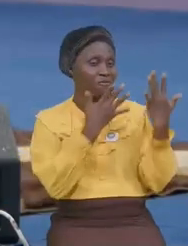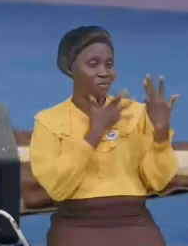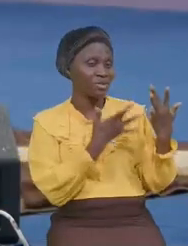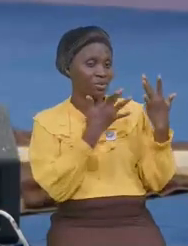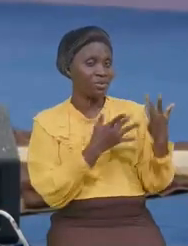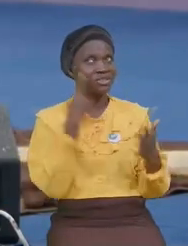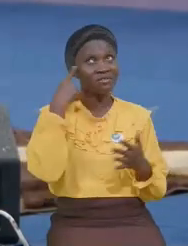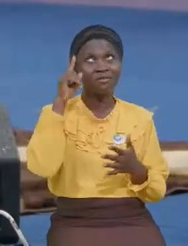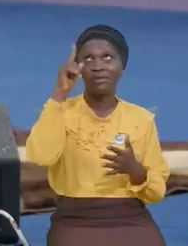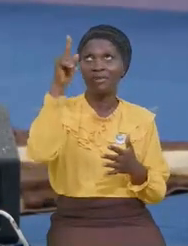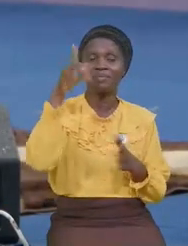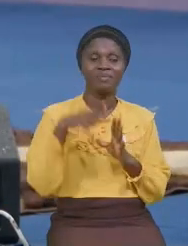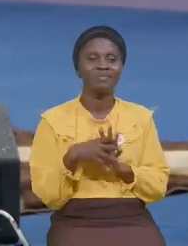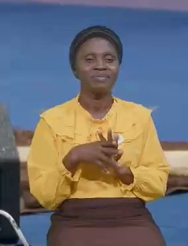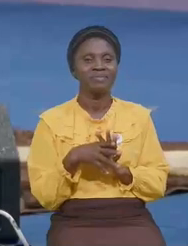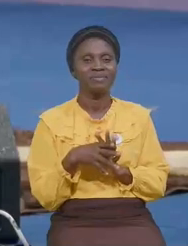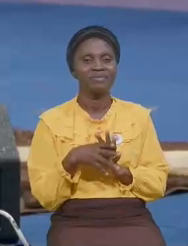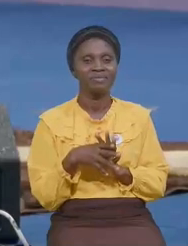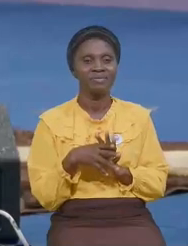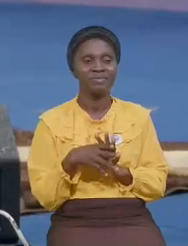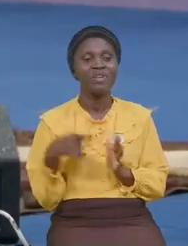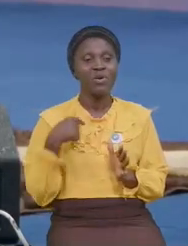en qui nous avons confiance.